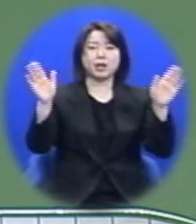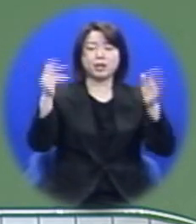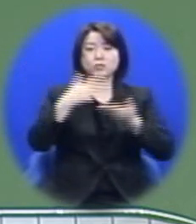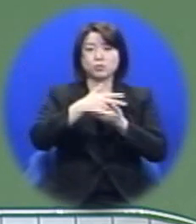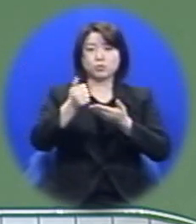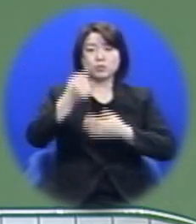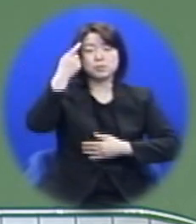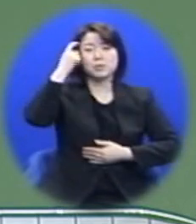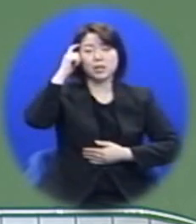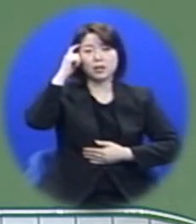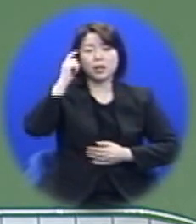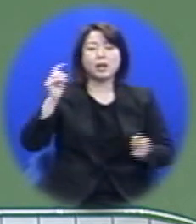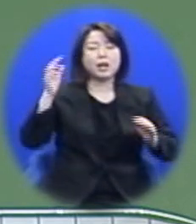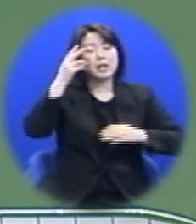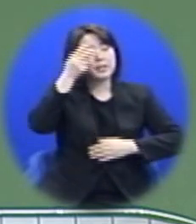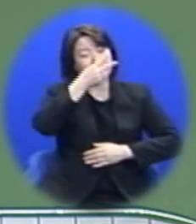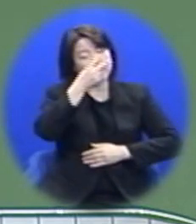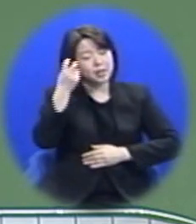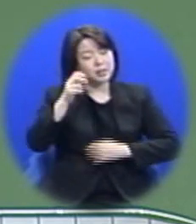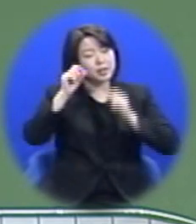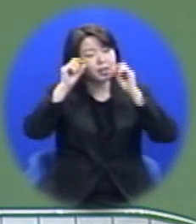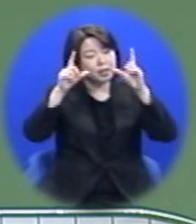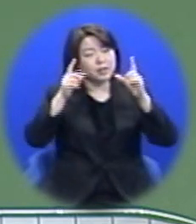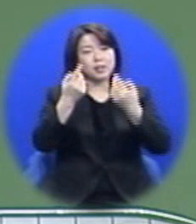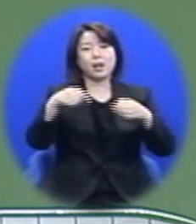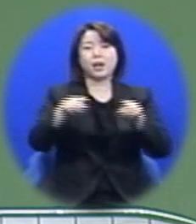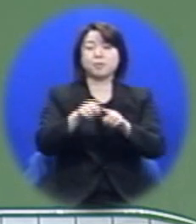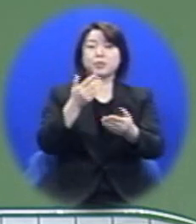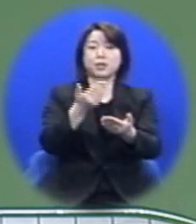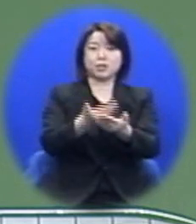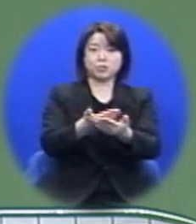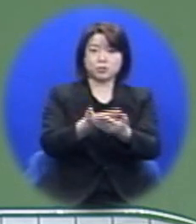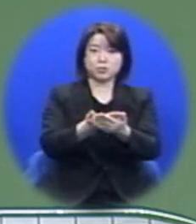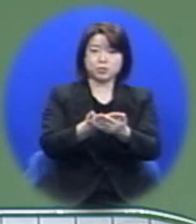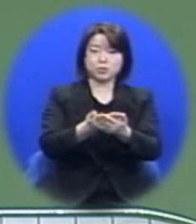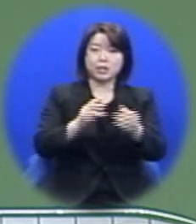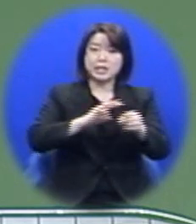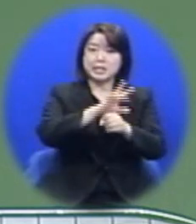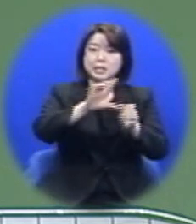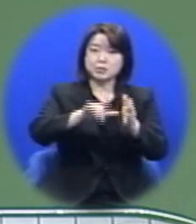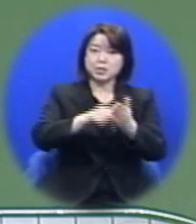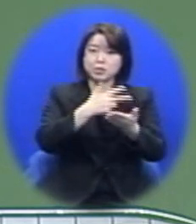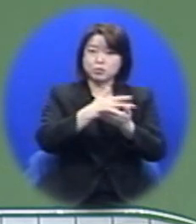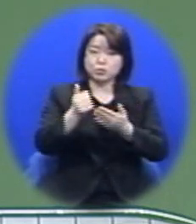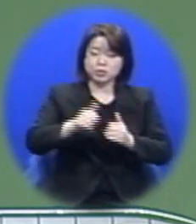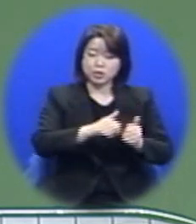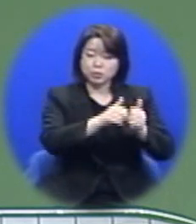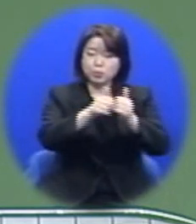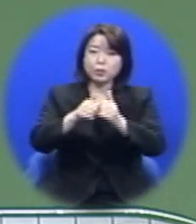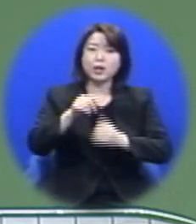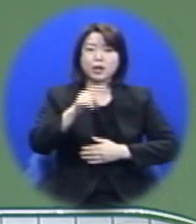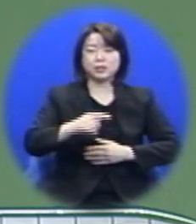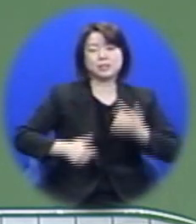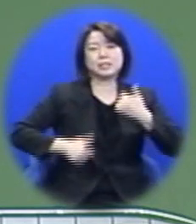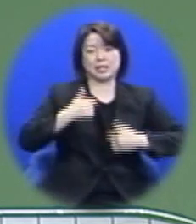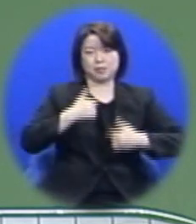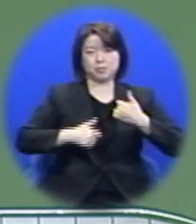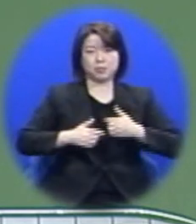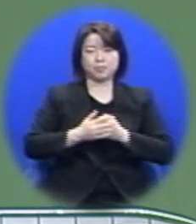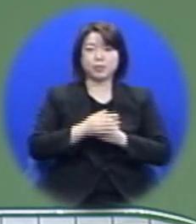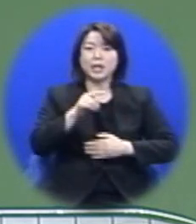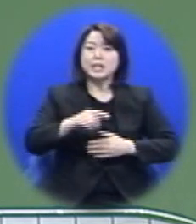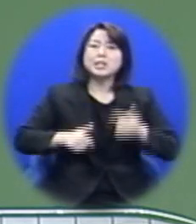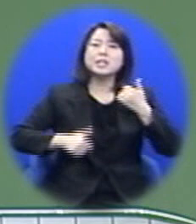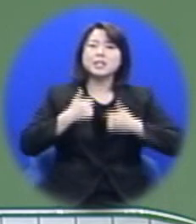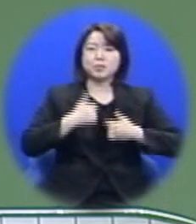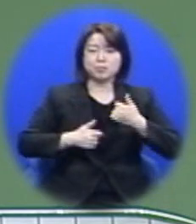생각, 잘 때나 깰 때나 함께 하소서. 24시간 주님과 동행하는 것은 기쁨이다. 이